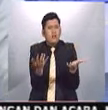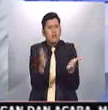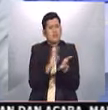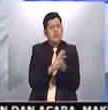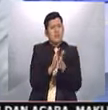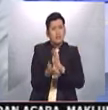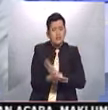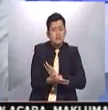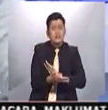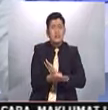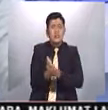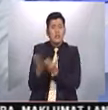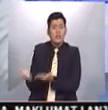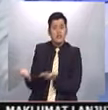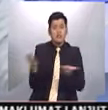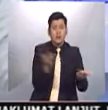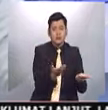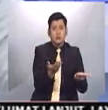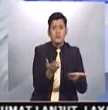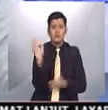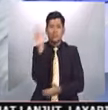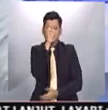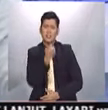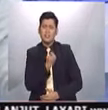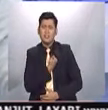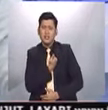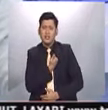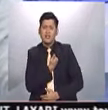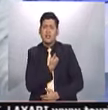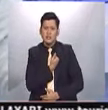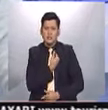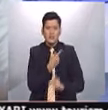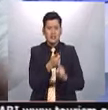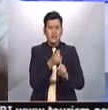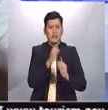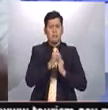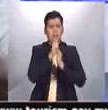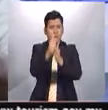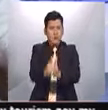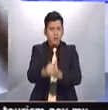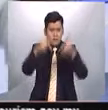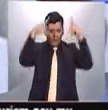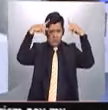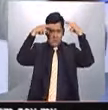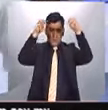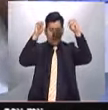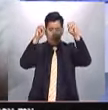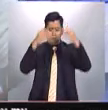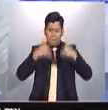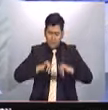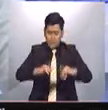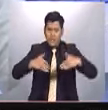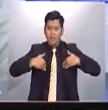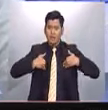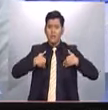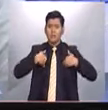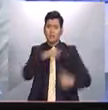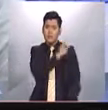katakan dibawa dari dalam kerajaan sendiri oleh salah seorang pemimpinnya. Perdana Menteri masih lagi mempunyai kuasa lebih atas daripada